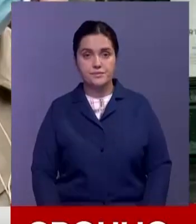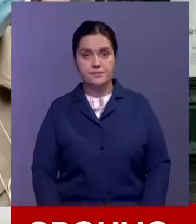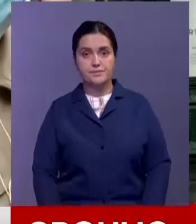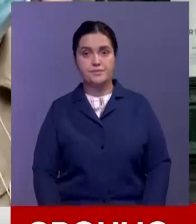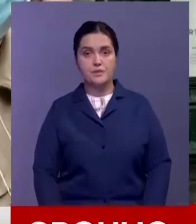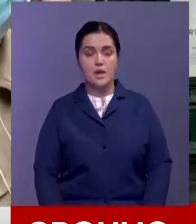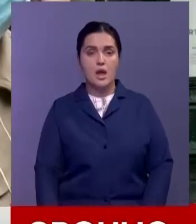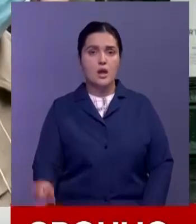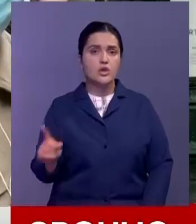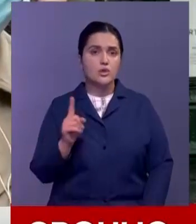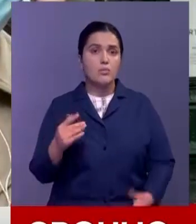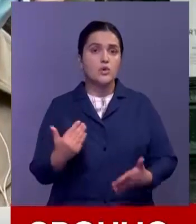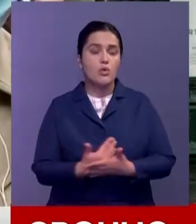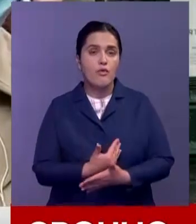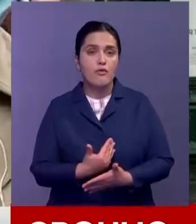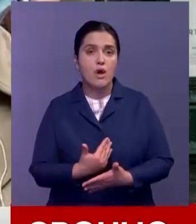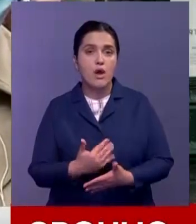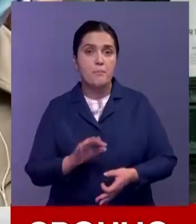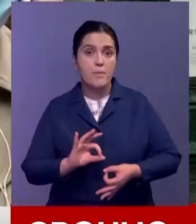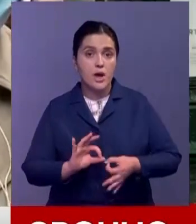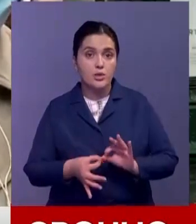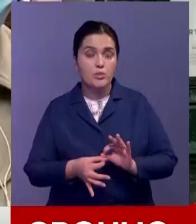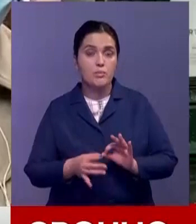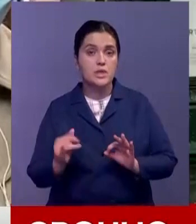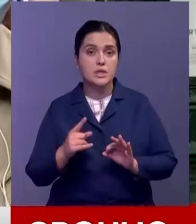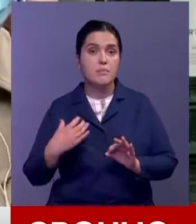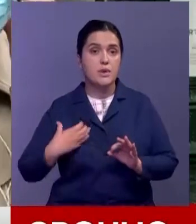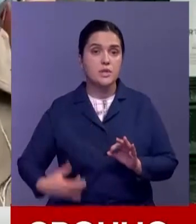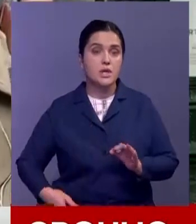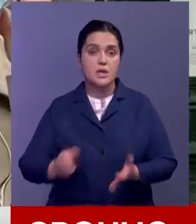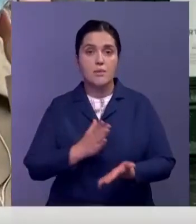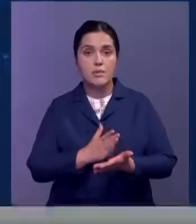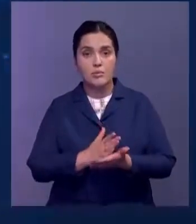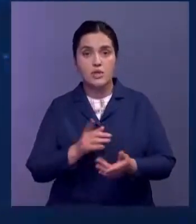Ждем от вас новых подробностей. Это была Алия Сыздыкова из Парижа на прямой связи со студией.